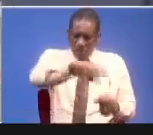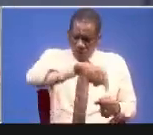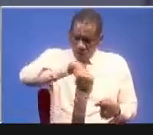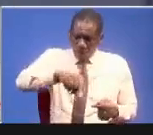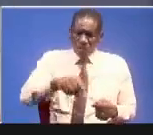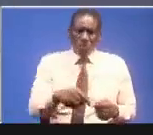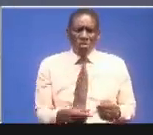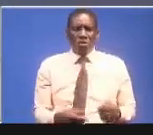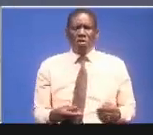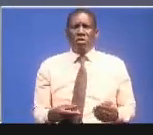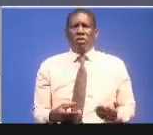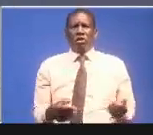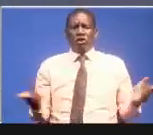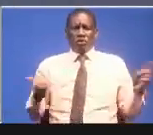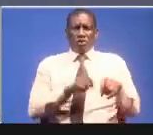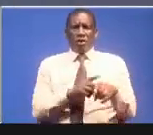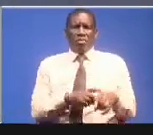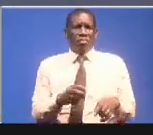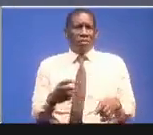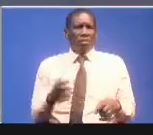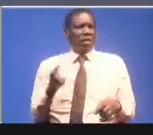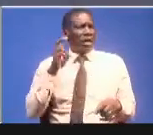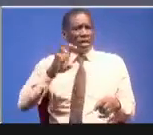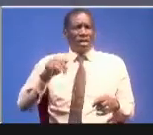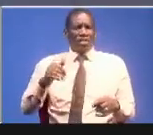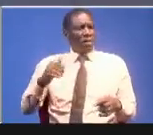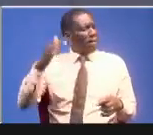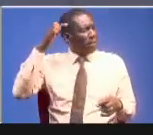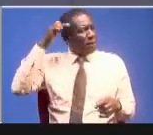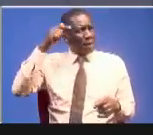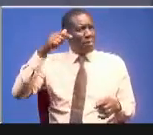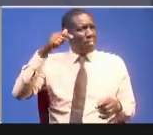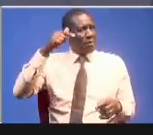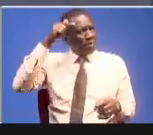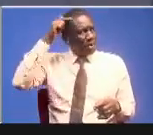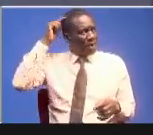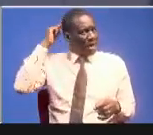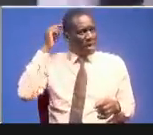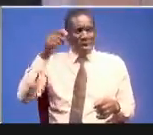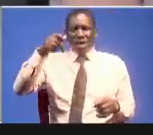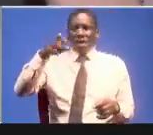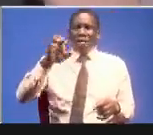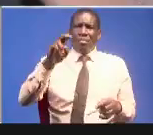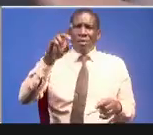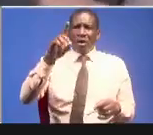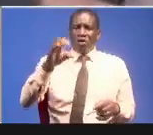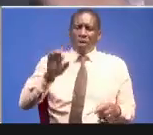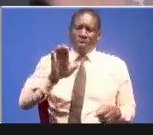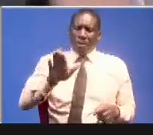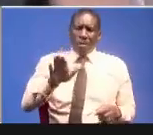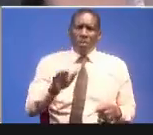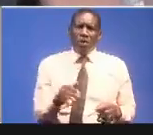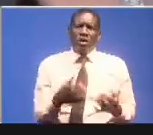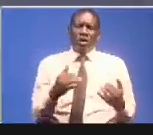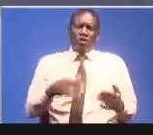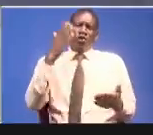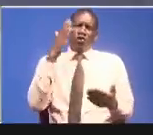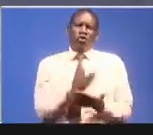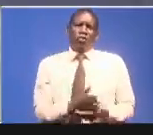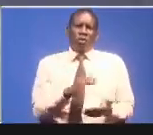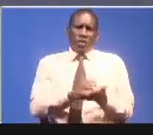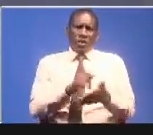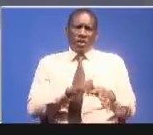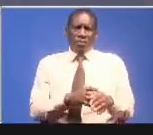happen. Kidogo kidogo ndo nilisikia another black Prado ina hoot. Pipi pipi pipi. Alilazimika kusimama na